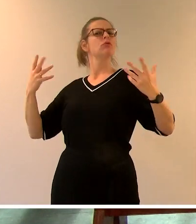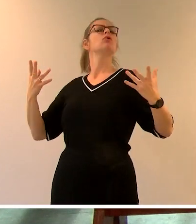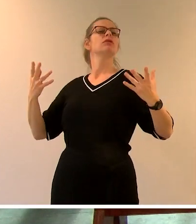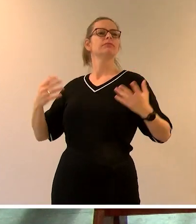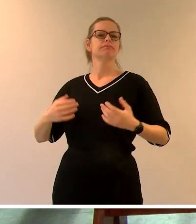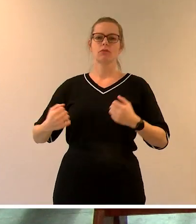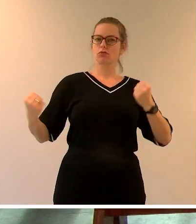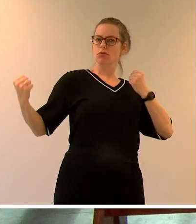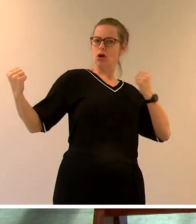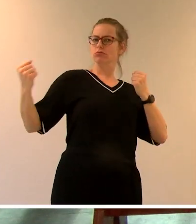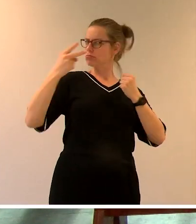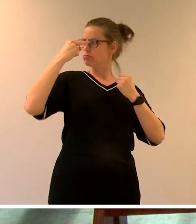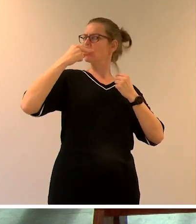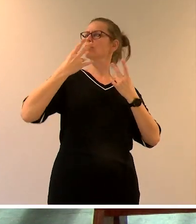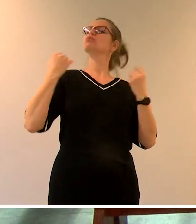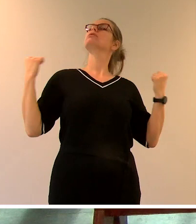van kracht.